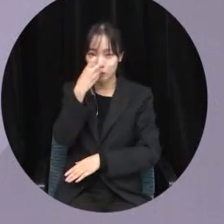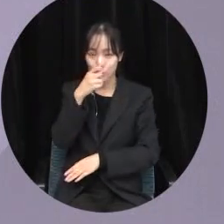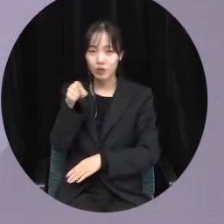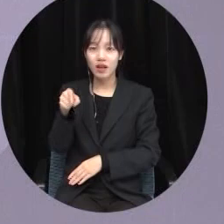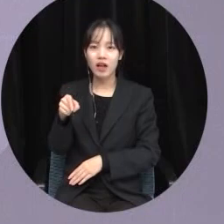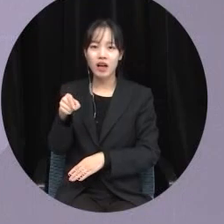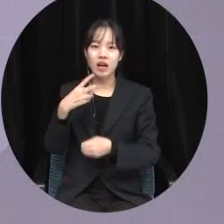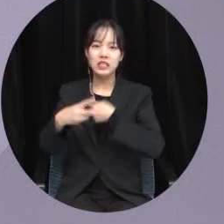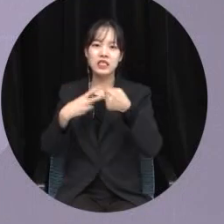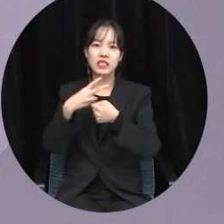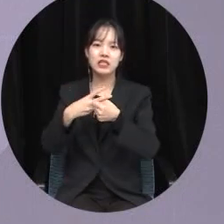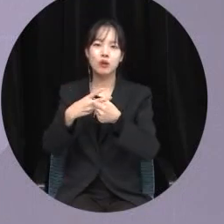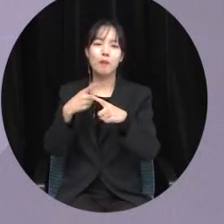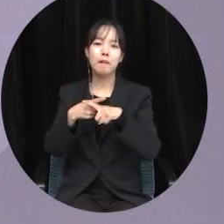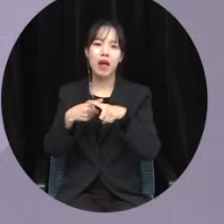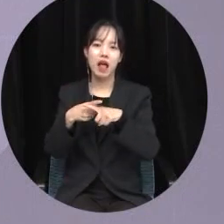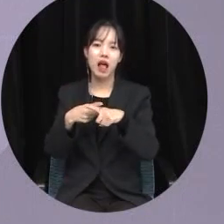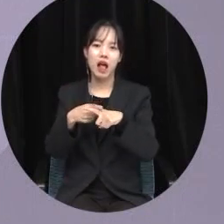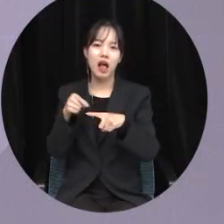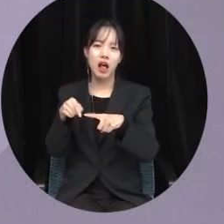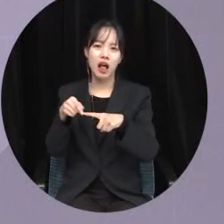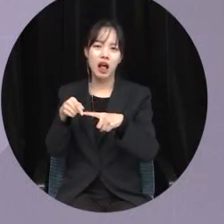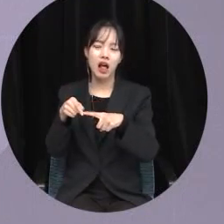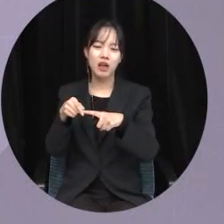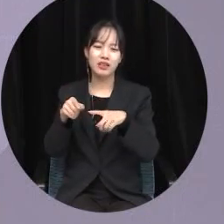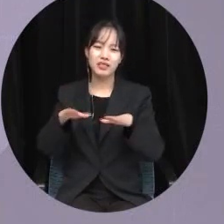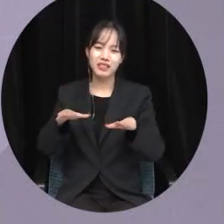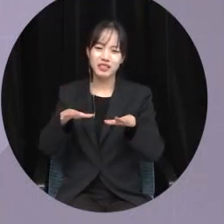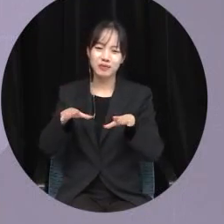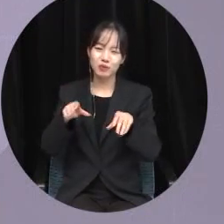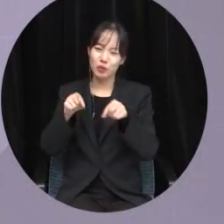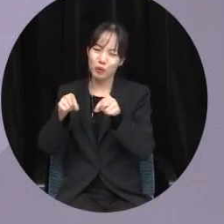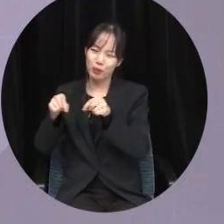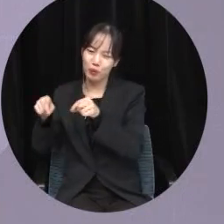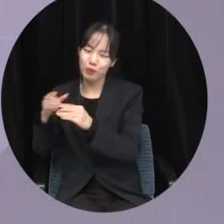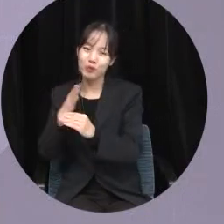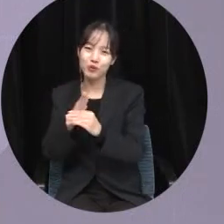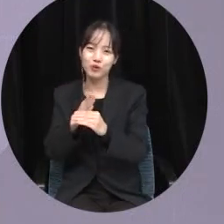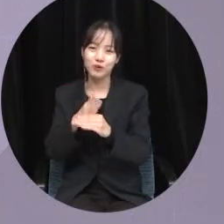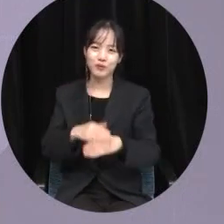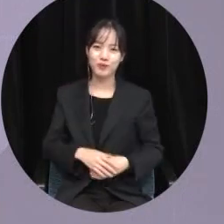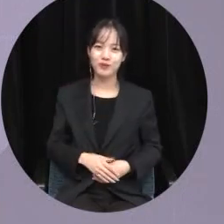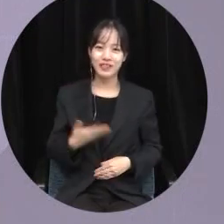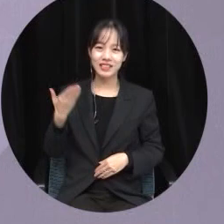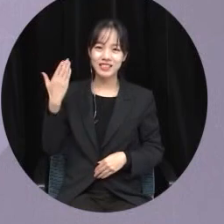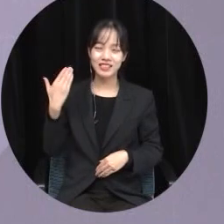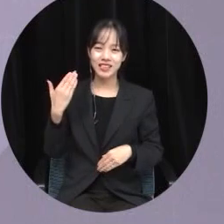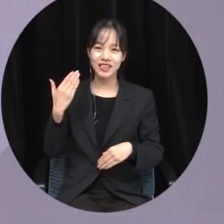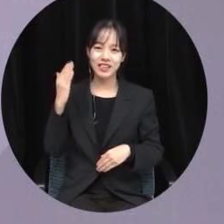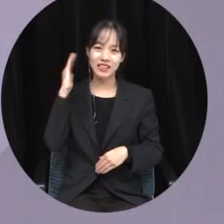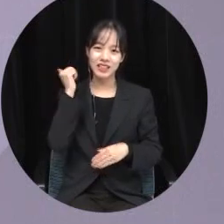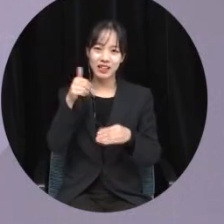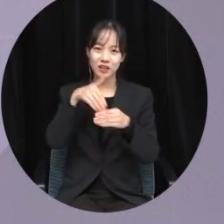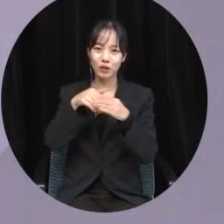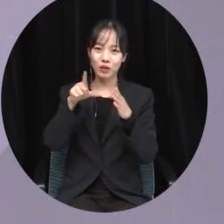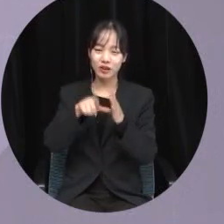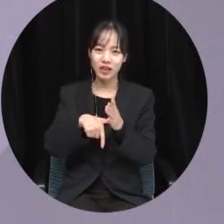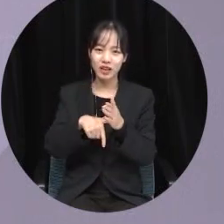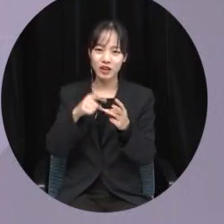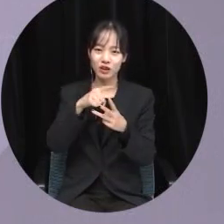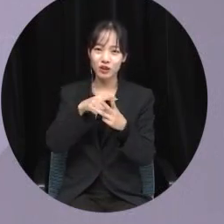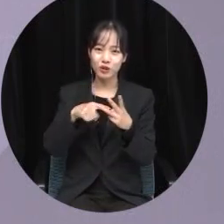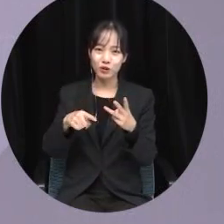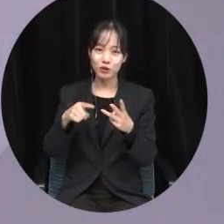채 사업성 보완하면서 지연되고 있는데요. 지난 대선 때 윤석열 대통령 후보조차도 조속